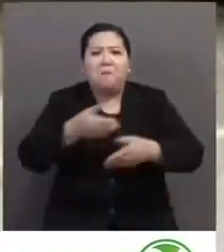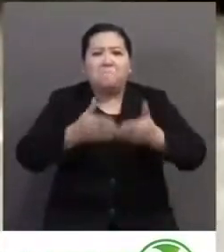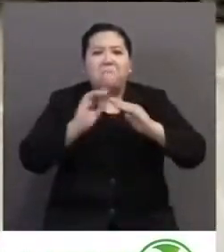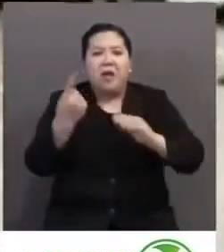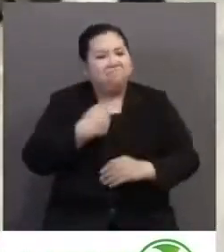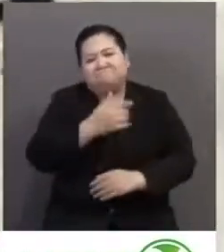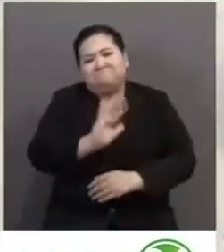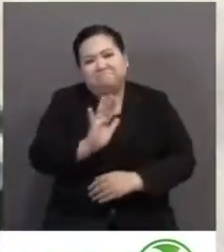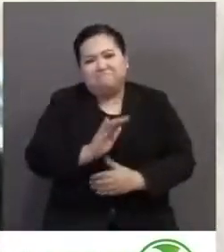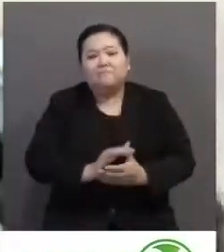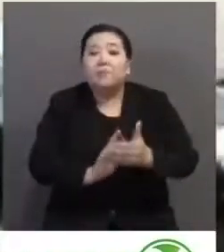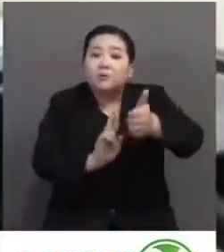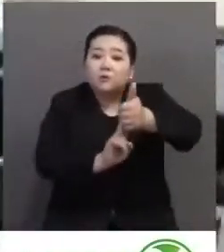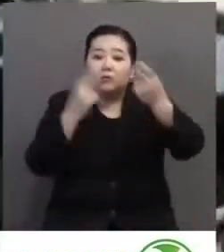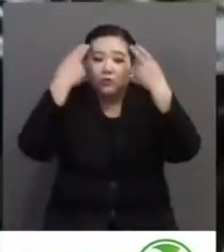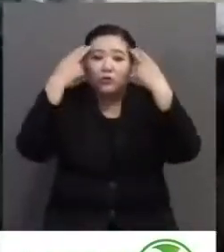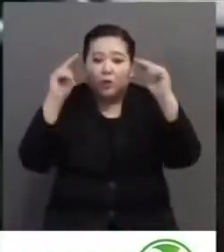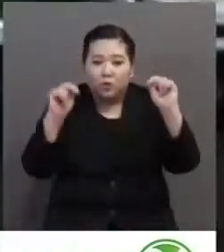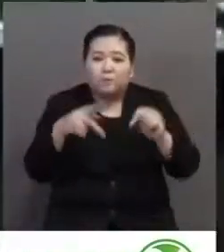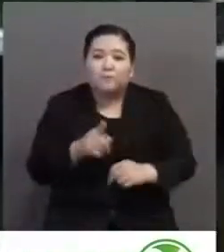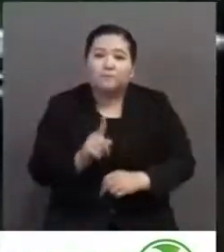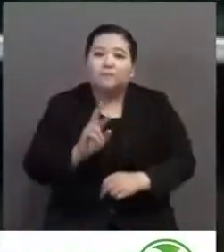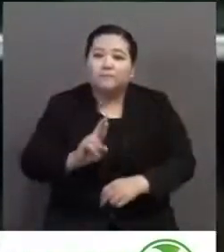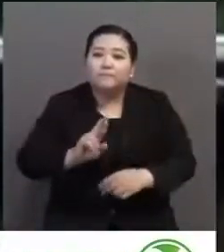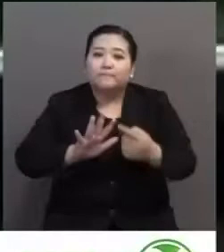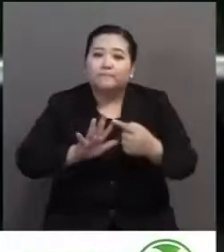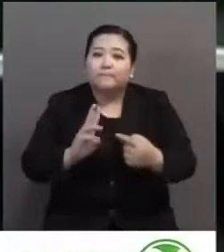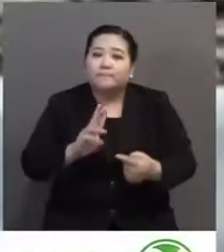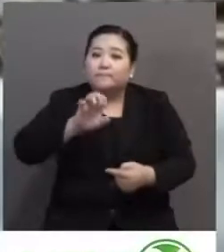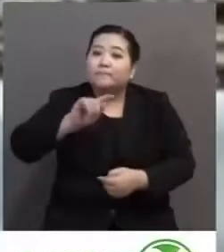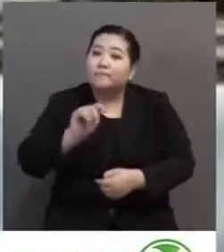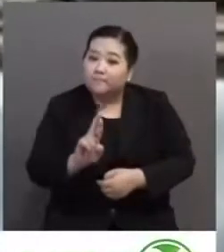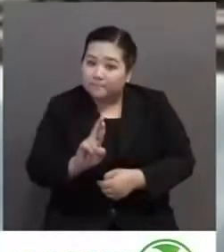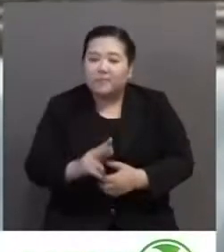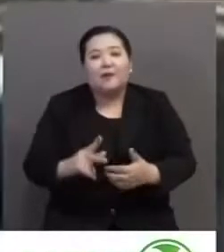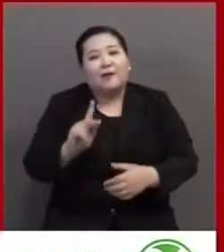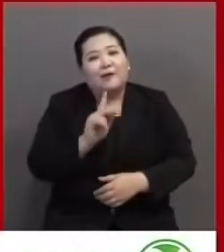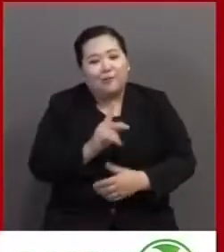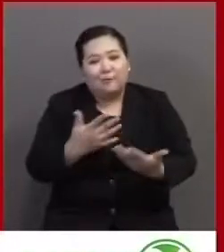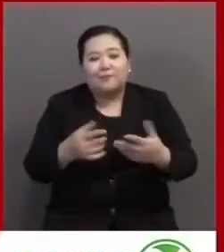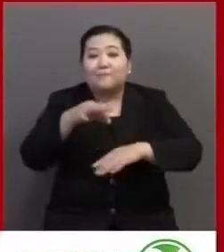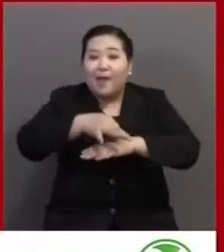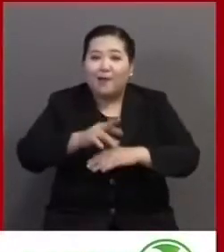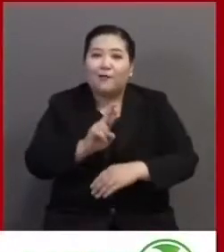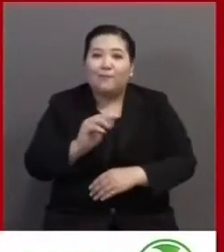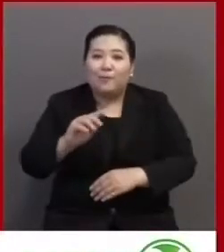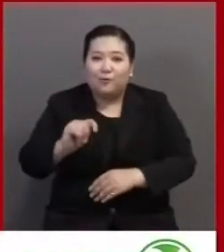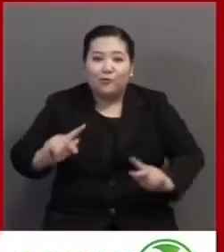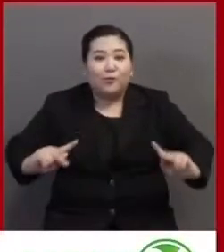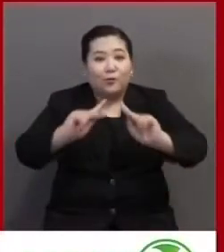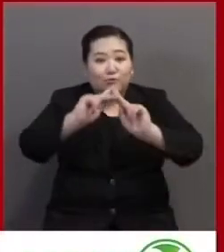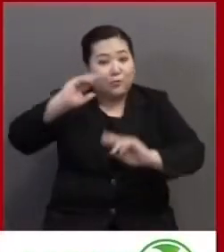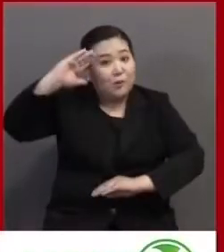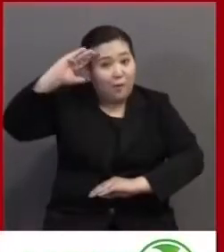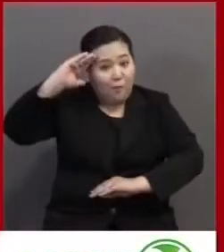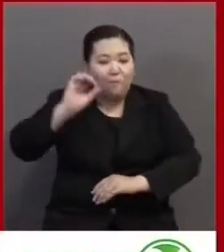างพลเอกประวิตรวงษ์สุวรรณนะครับรองนายกรัฐมนตรีและก็รัฐมนตรีว่าการกระทรวงกลาโหมบอกถึงการจัดทำบัญชีโยกย้ายนายทหารชั้นนาย